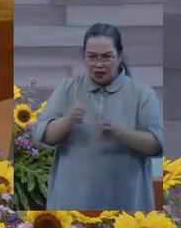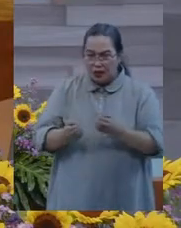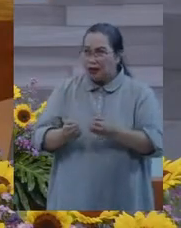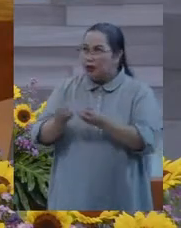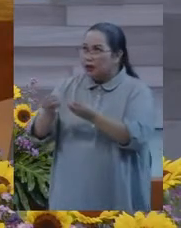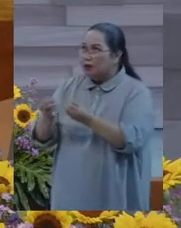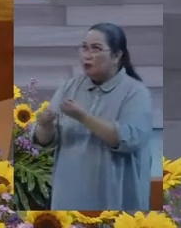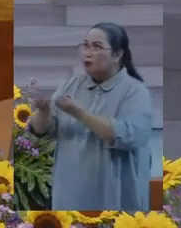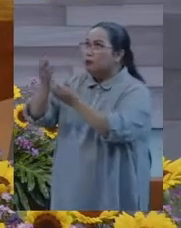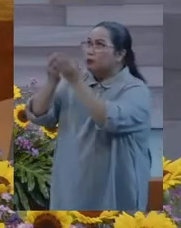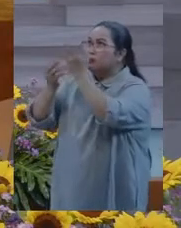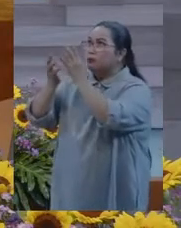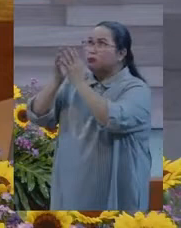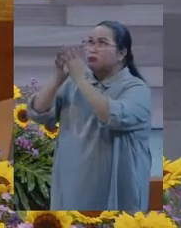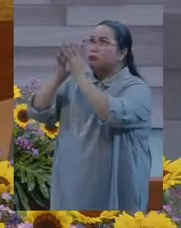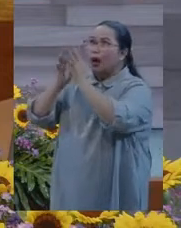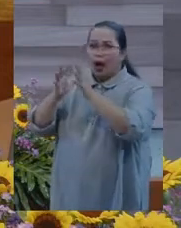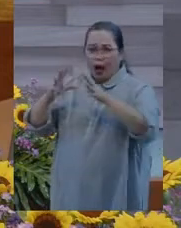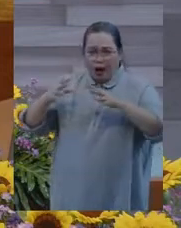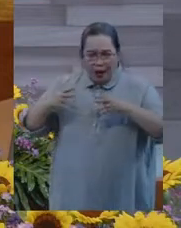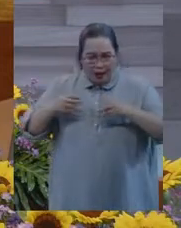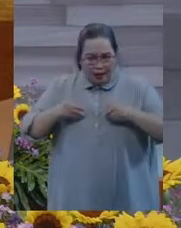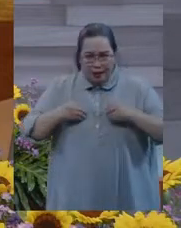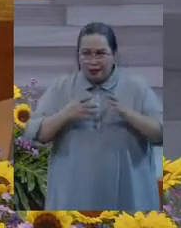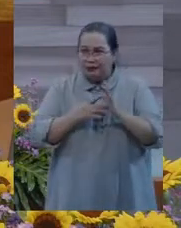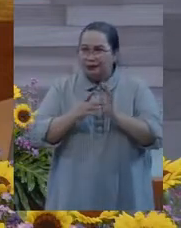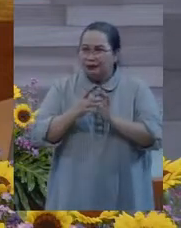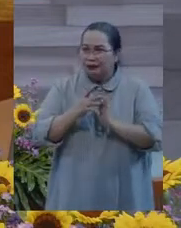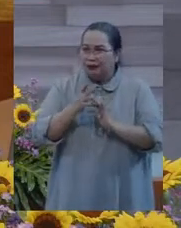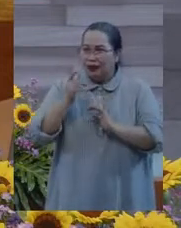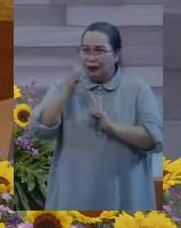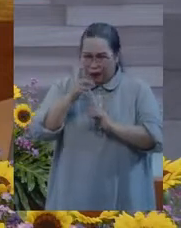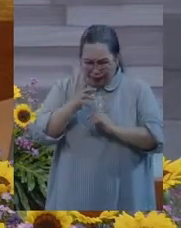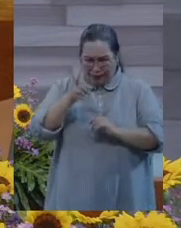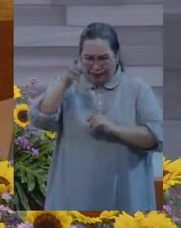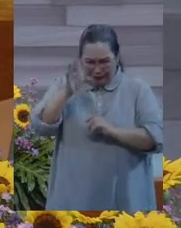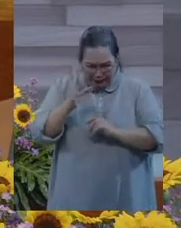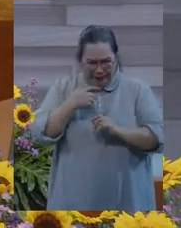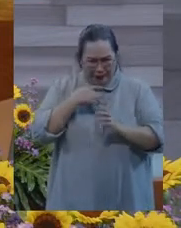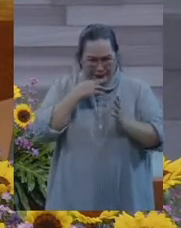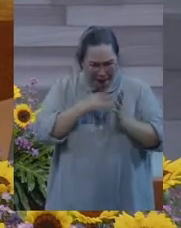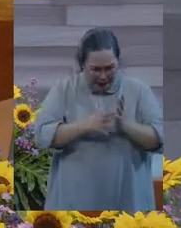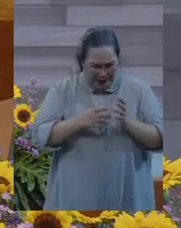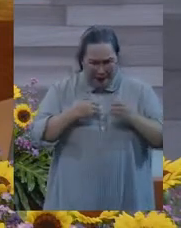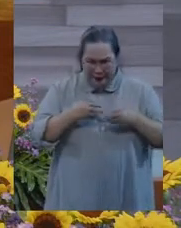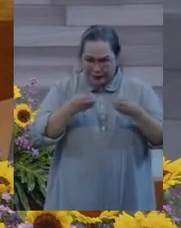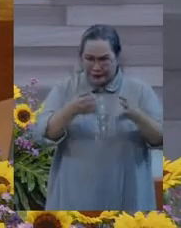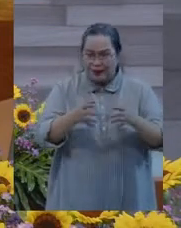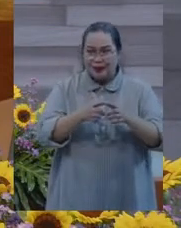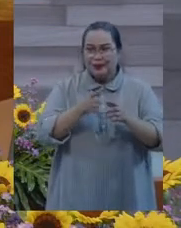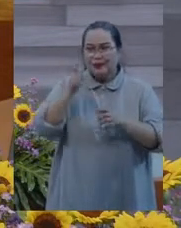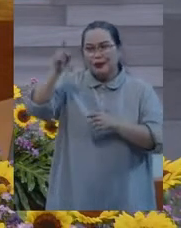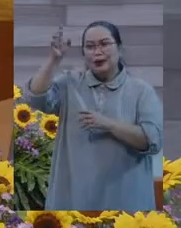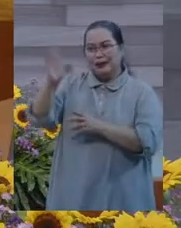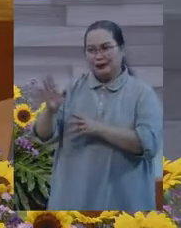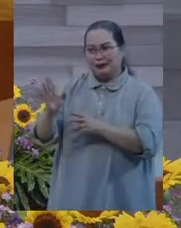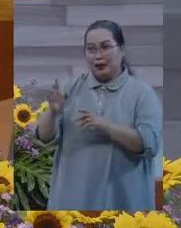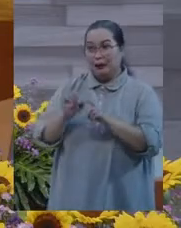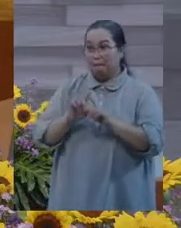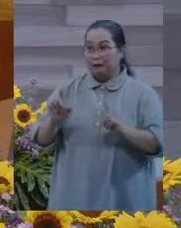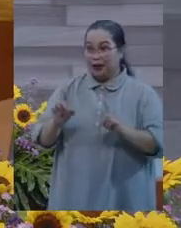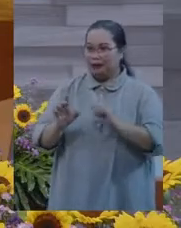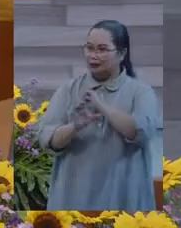kanyang tamang pag-alay, isang hayop, nagdanak ng dugo, at inalay sa Panginoon.